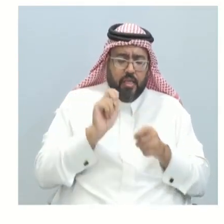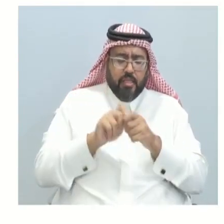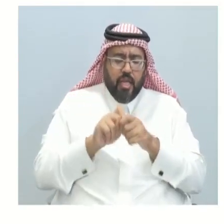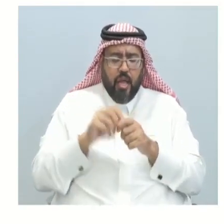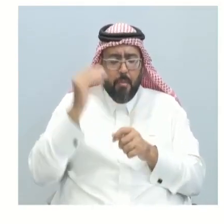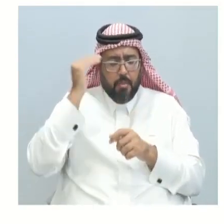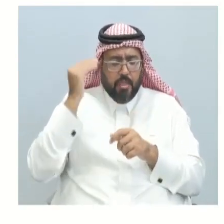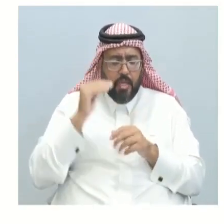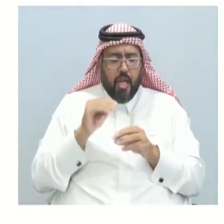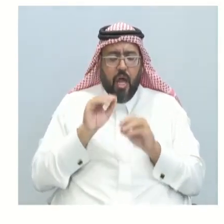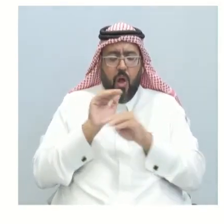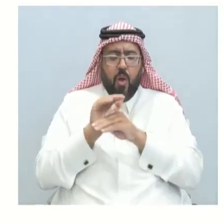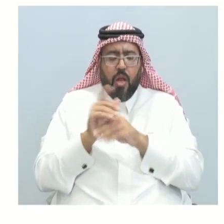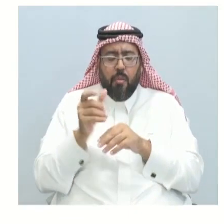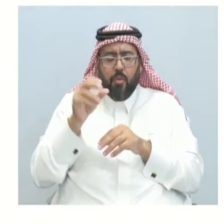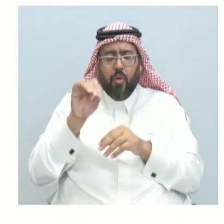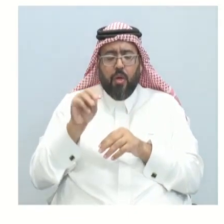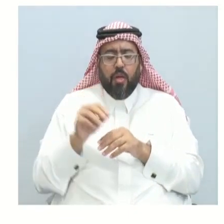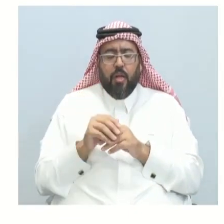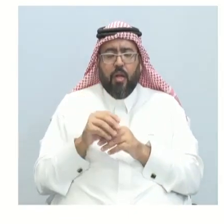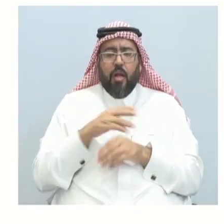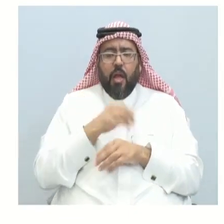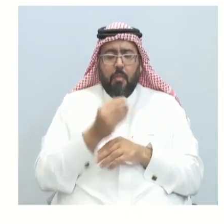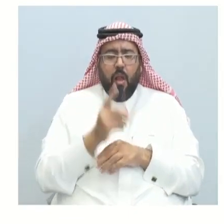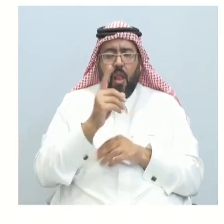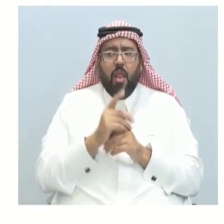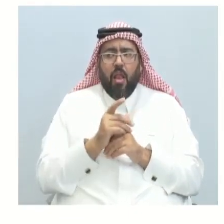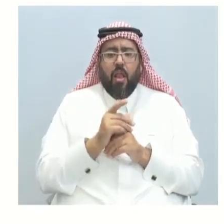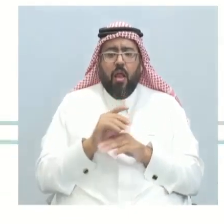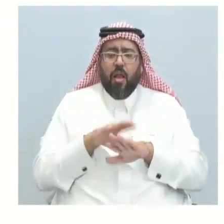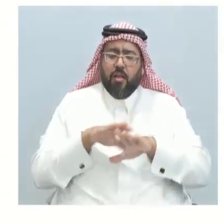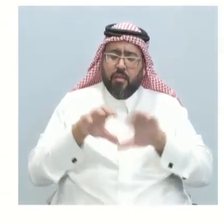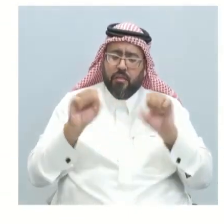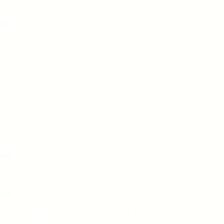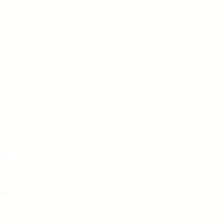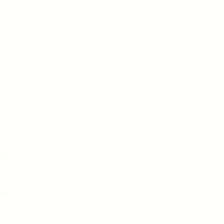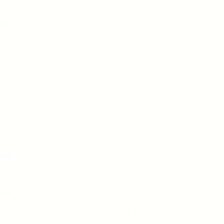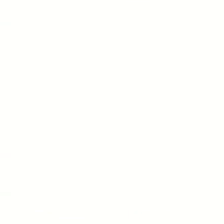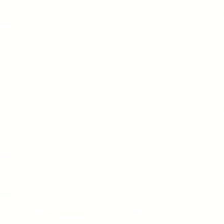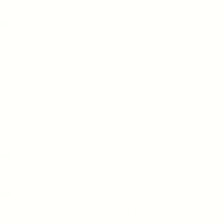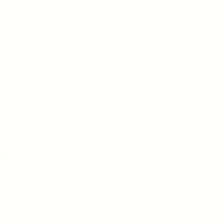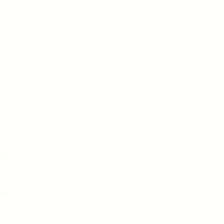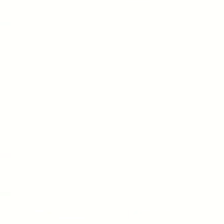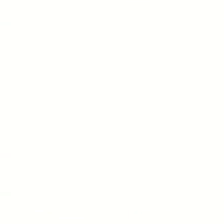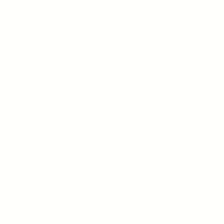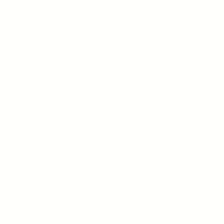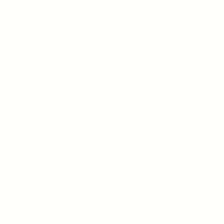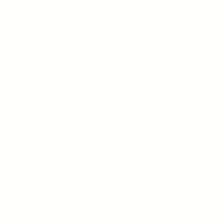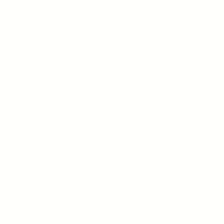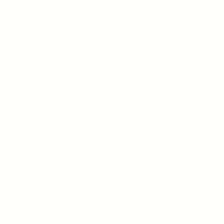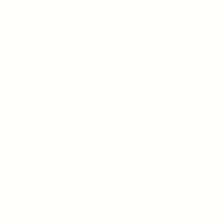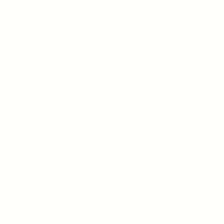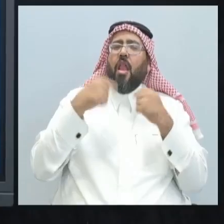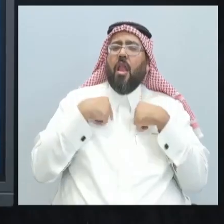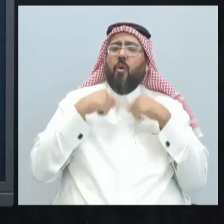بالنساء في حديث ابي هريره رضي الله عنه وارضاه وبذلك نكون انتهينا من درسنا في هذا اليوم نسال الله عز